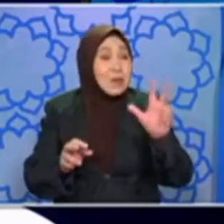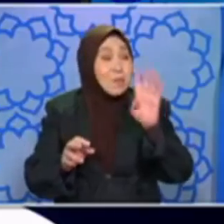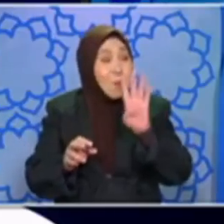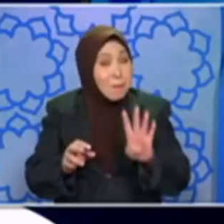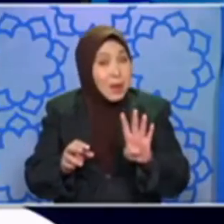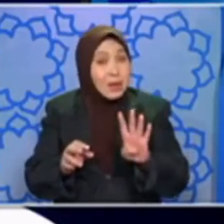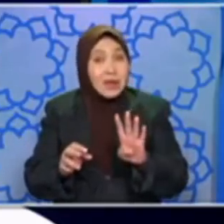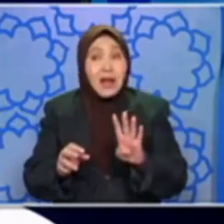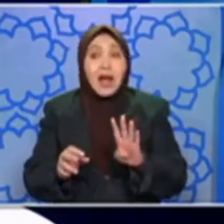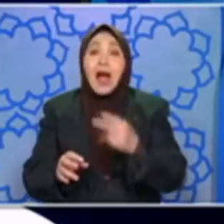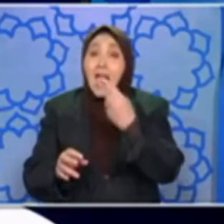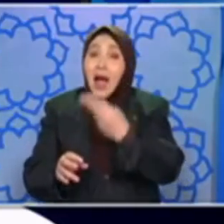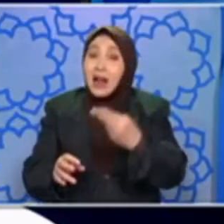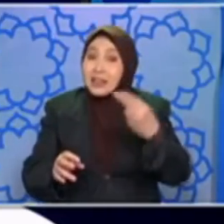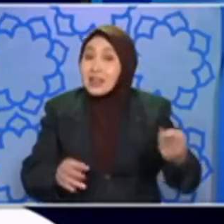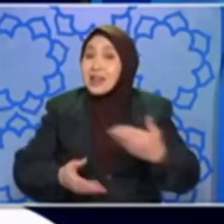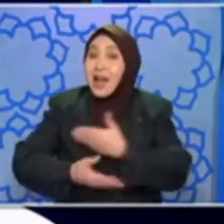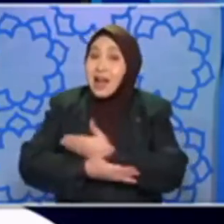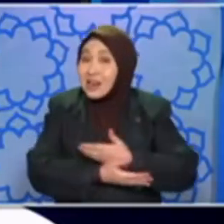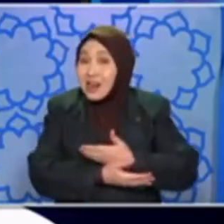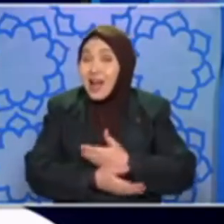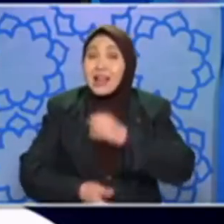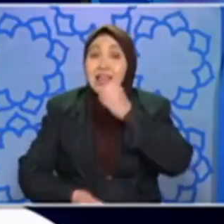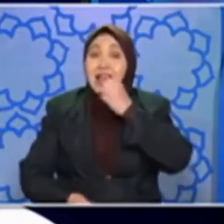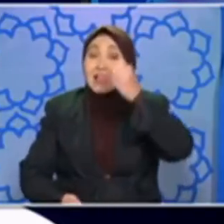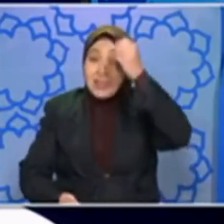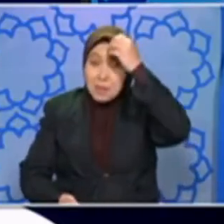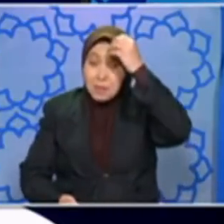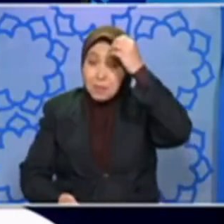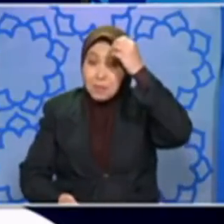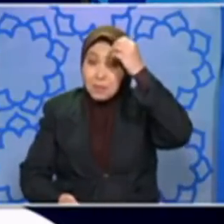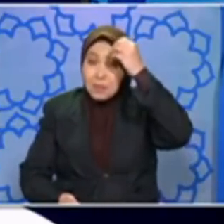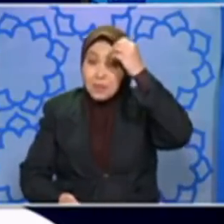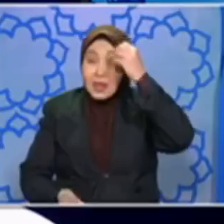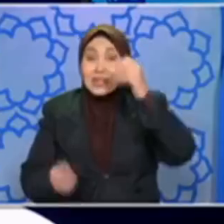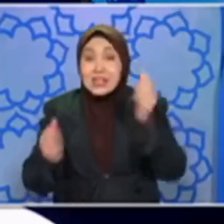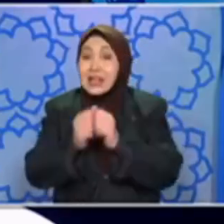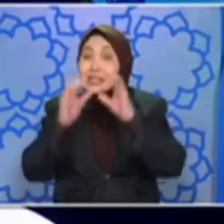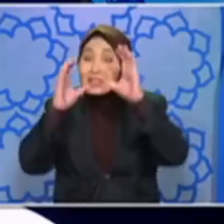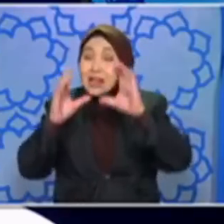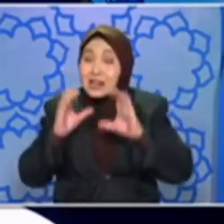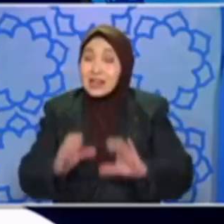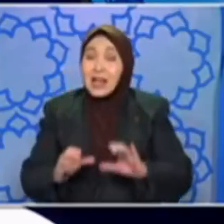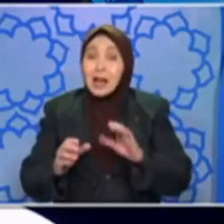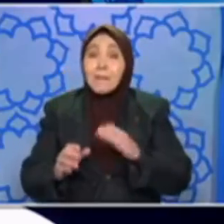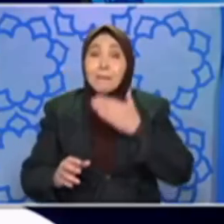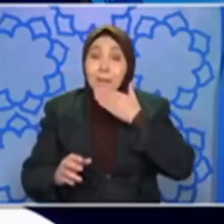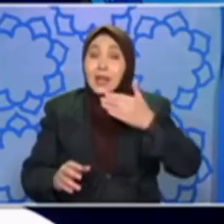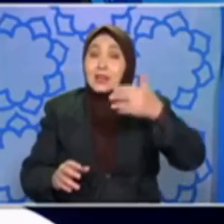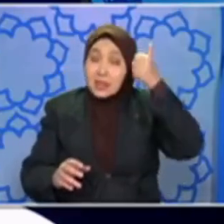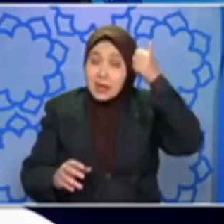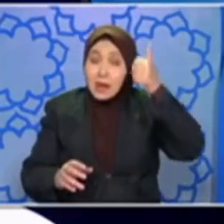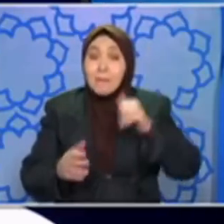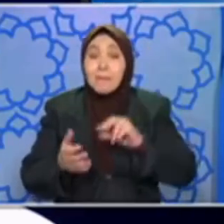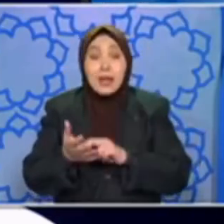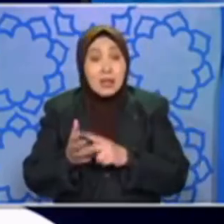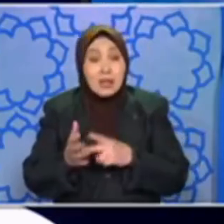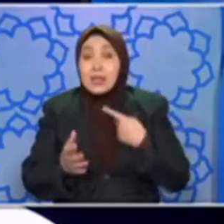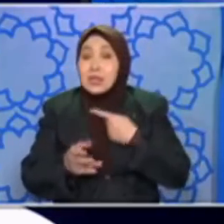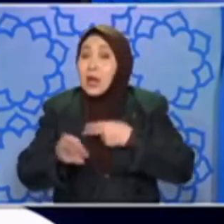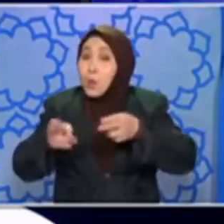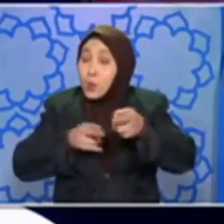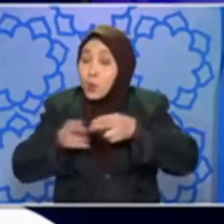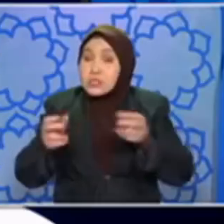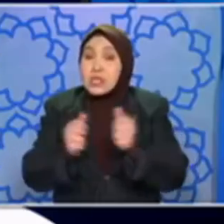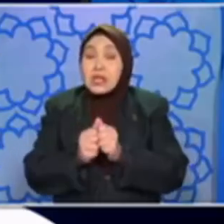malal yatim, harta anak yatim, illa billati hiya ahsan, kecuali dengan cara yang lebih dengan lebih baik. Maksudnya kita akan uruskan dengan